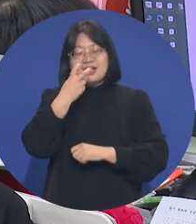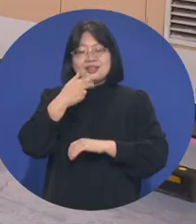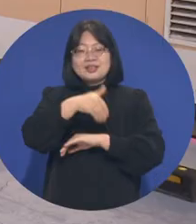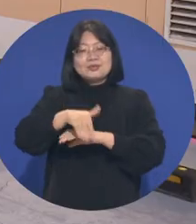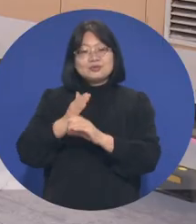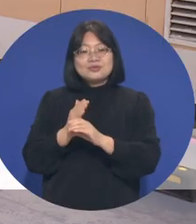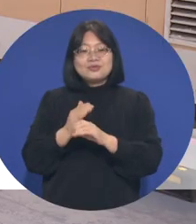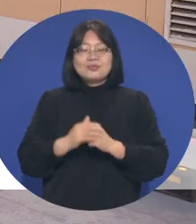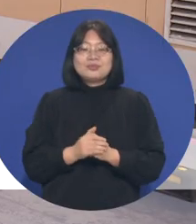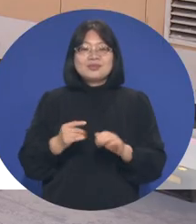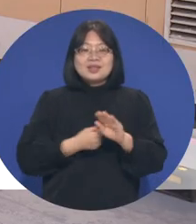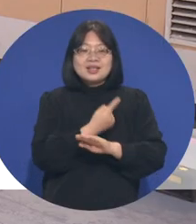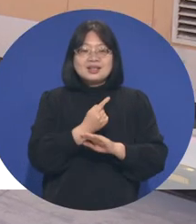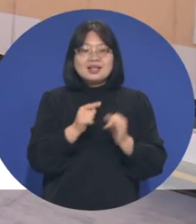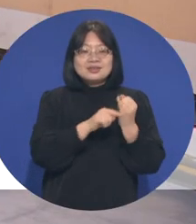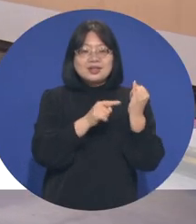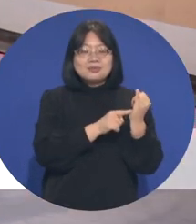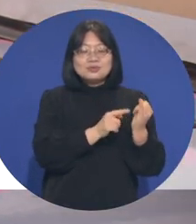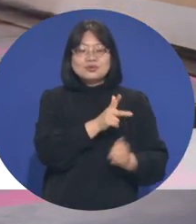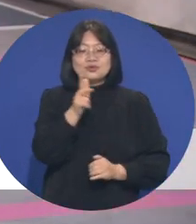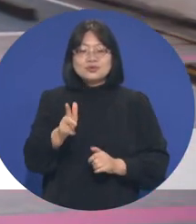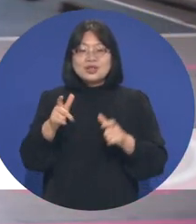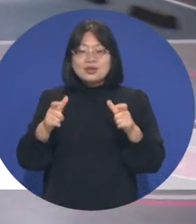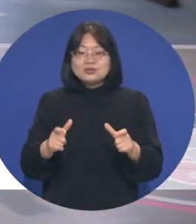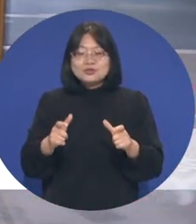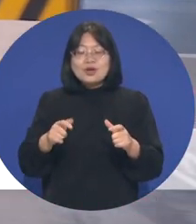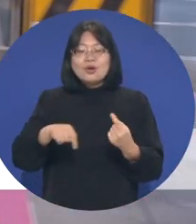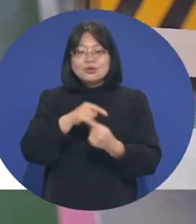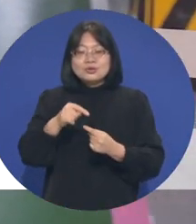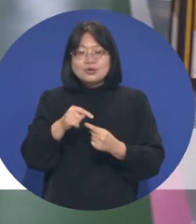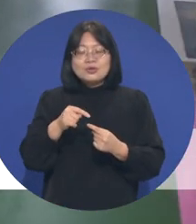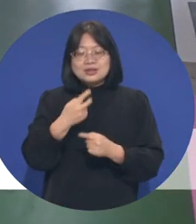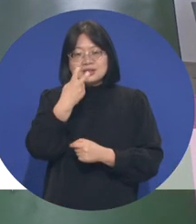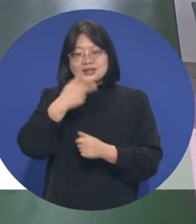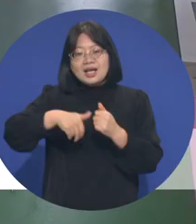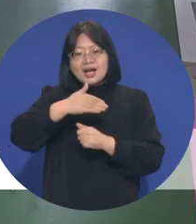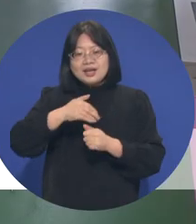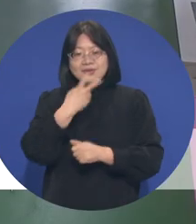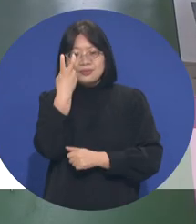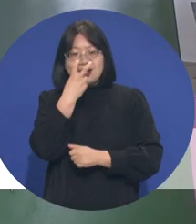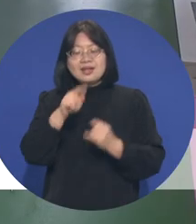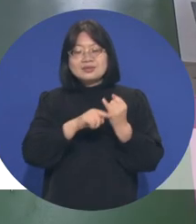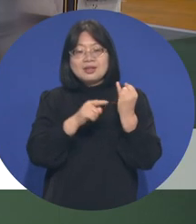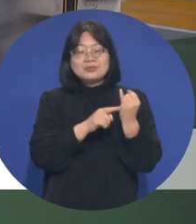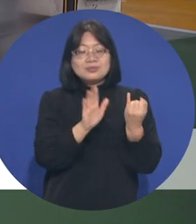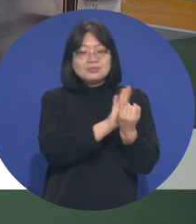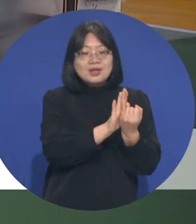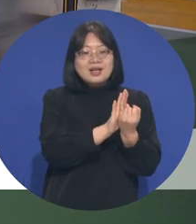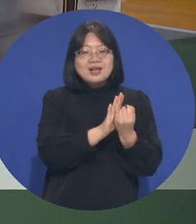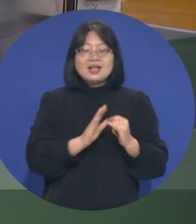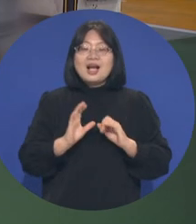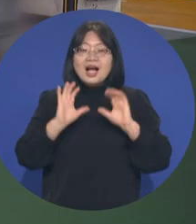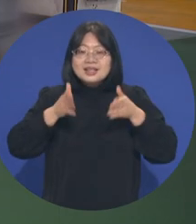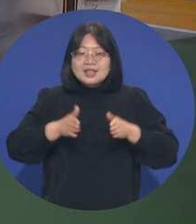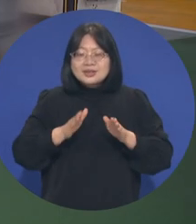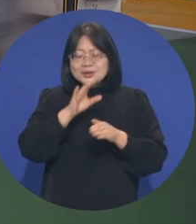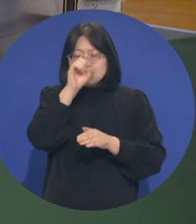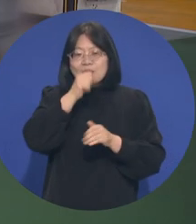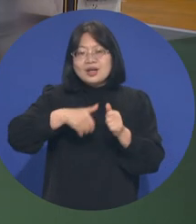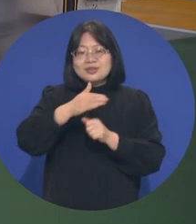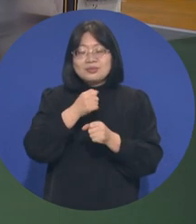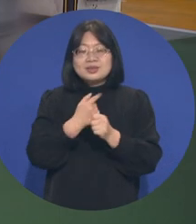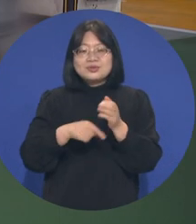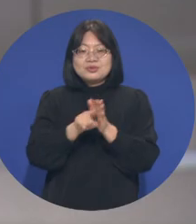있습니다 이외도 돈는 임산부 주차구역 운영실태를 조사하는 등 임산부를 배려하고 출산 친화적인 환경을